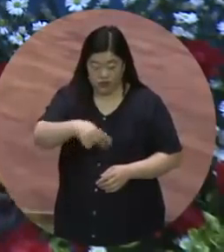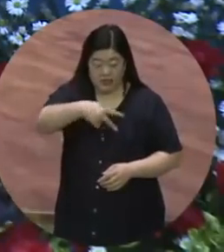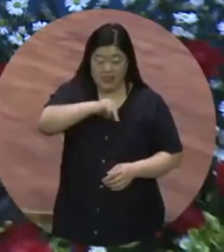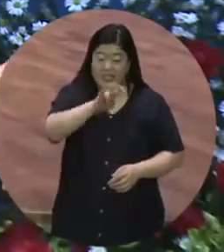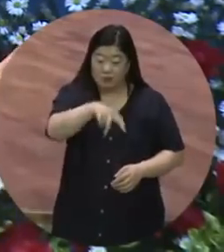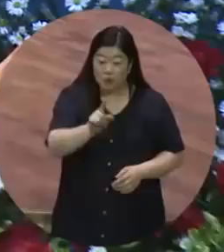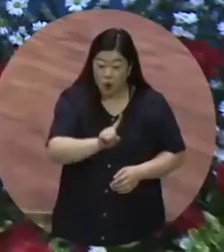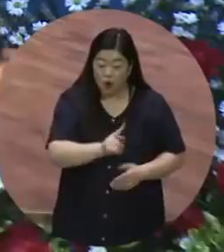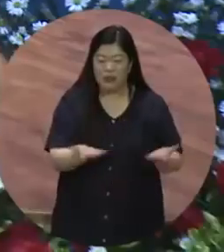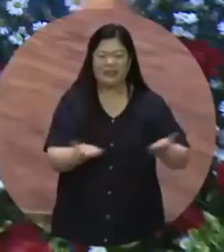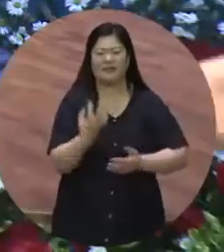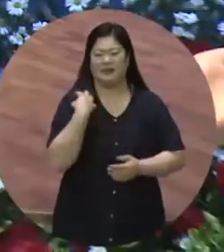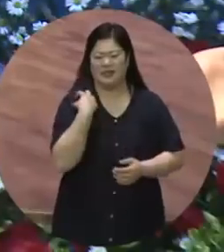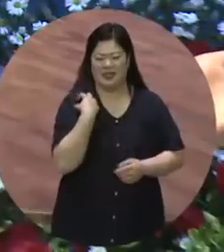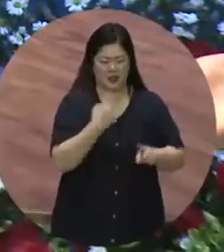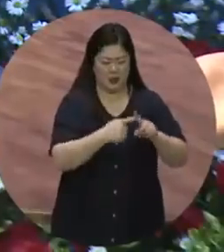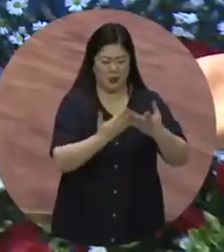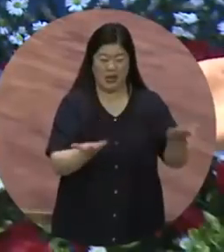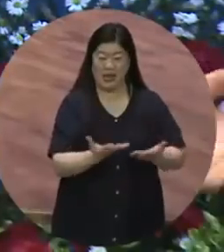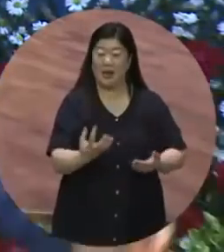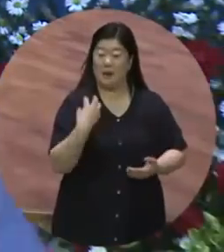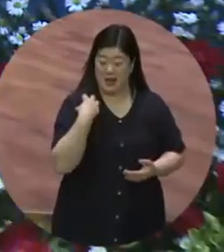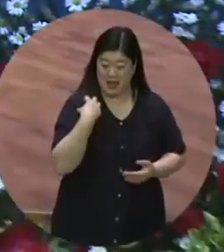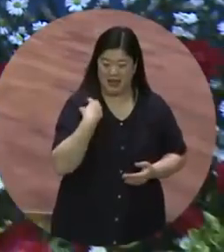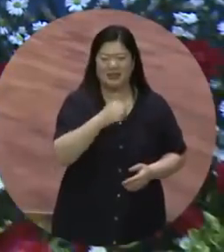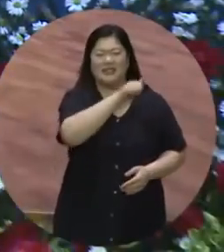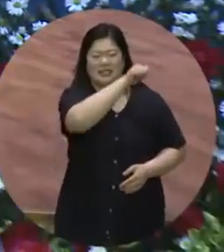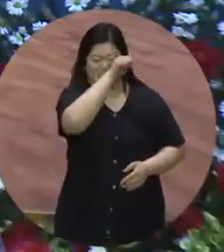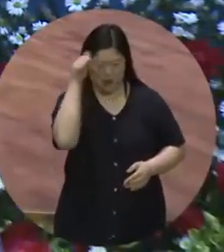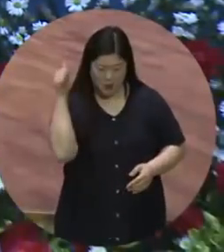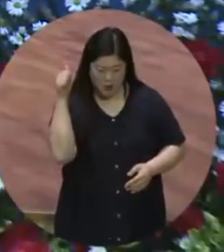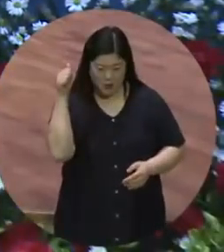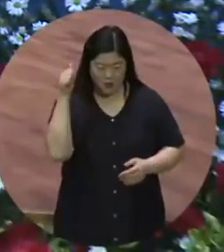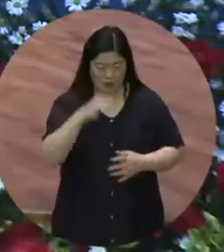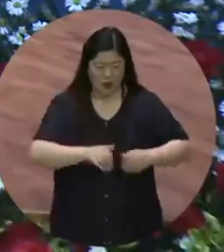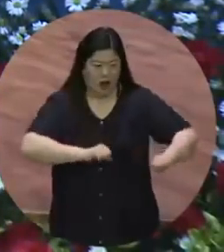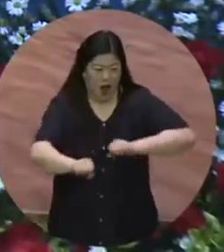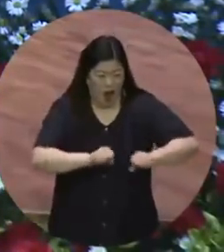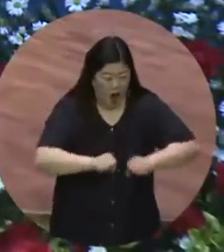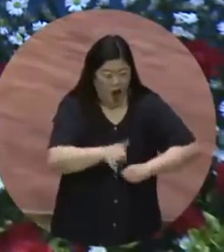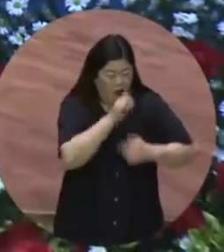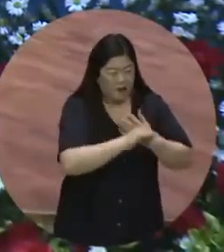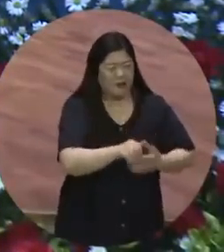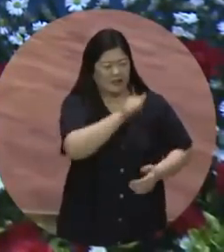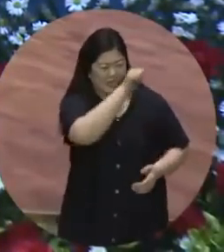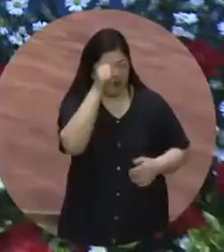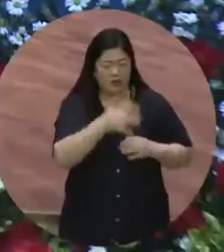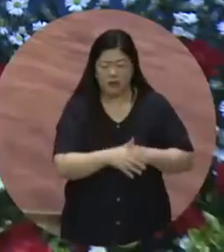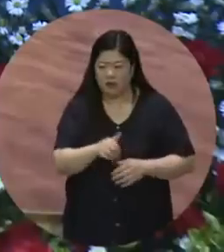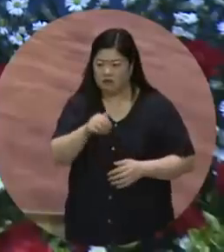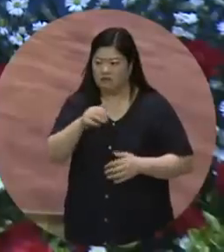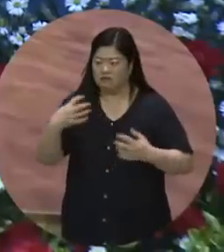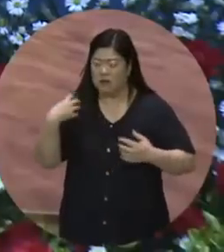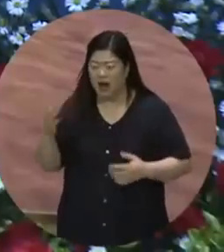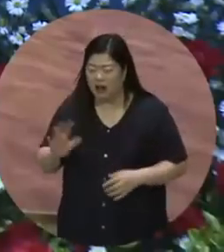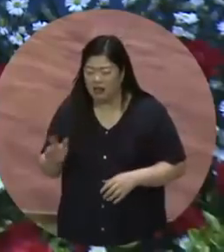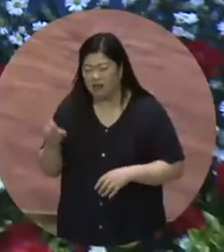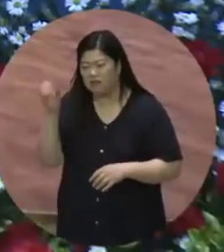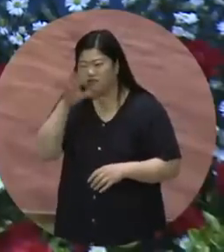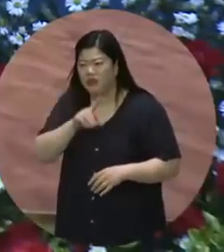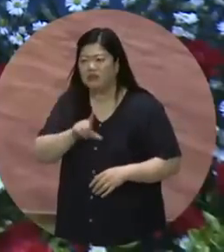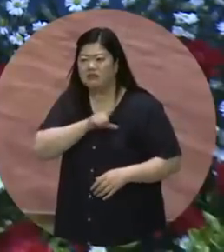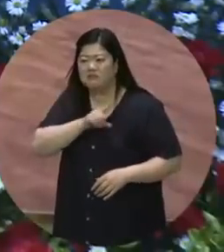아니면 안 하고 아무것도 안, 뭐 장로 뭐 차라리 안 하니 낫잖아요. 그 무임 뭐 그냥 아무것도 안 하니까 말 그대로 막